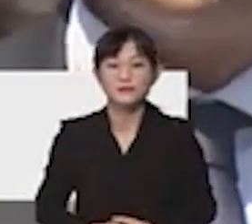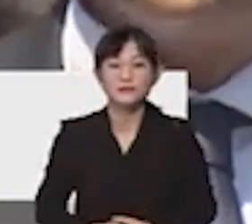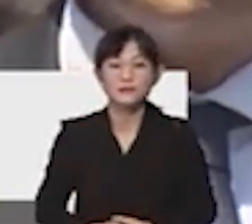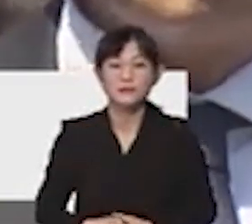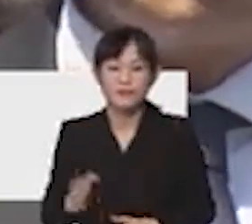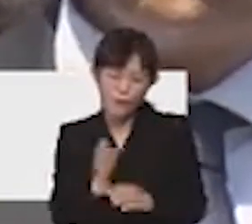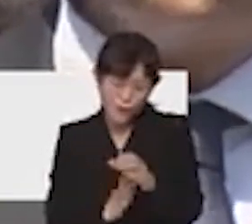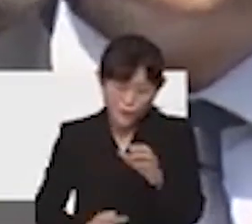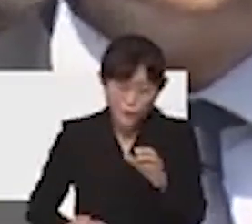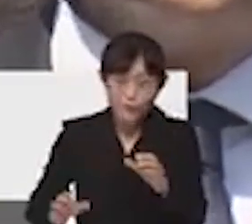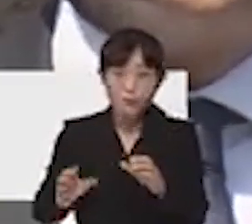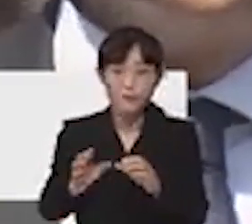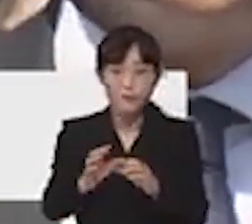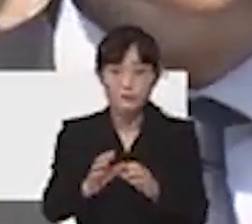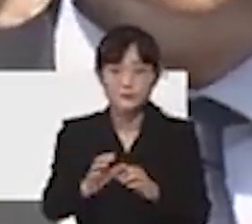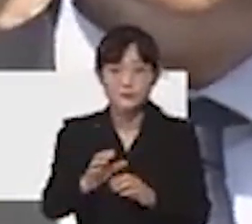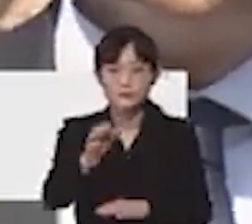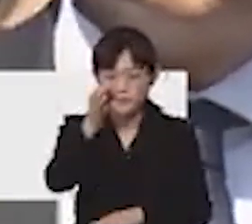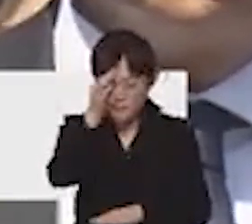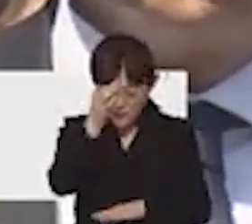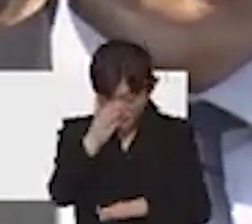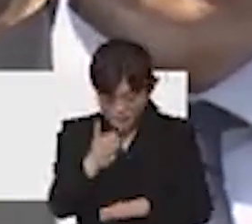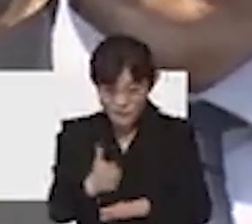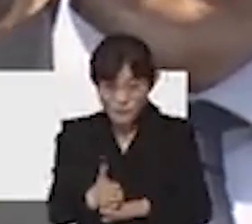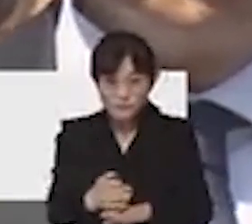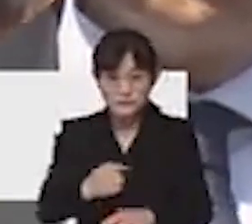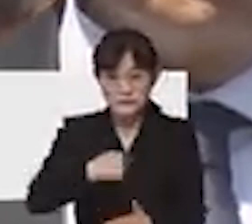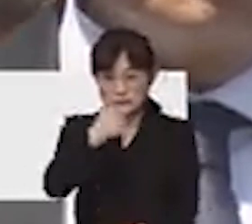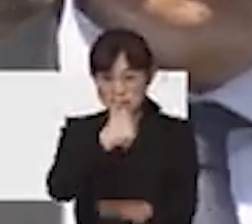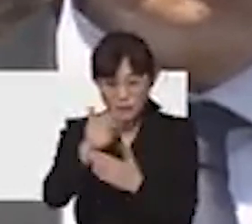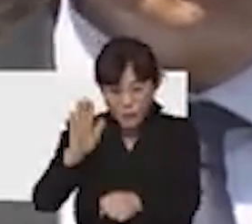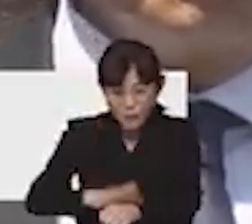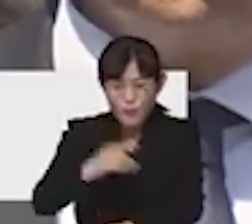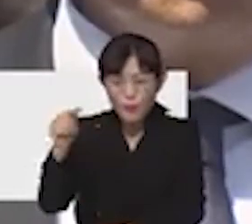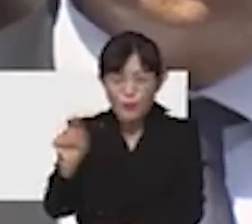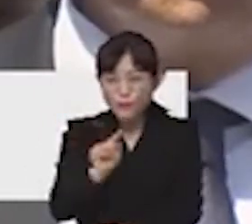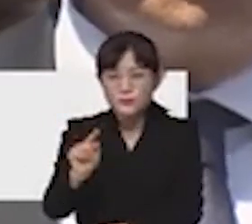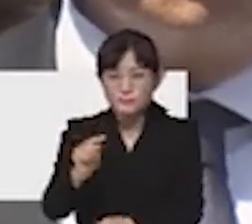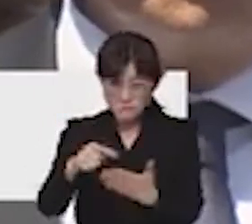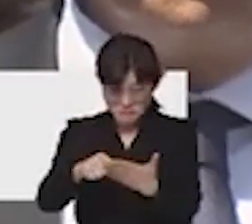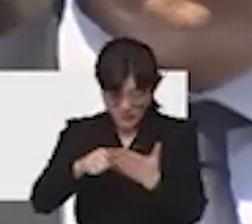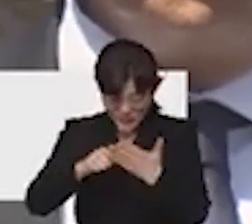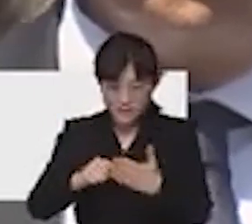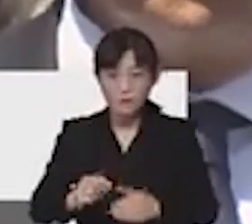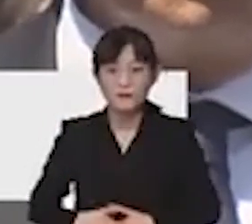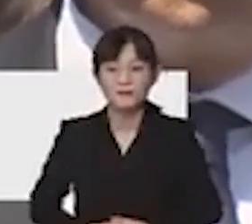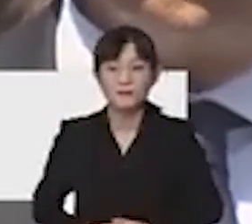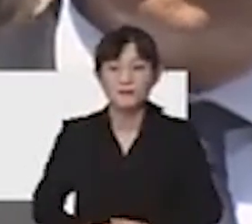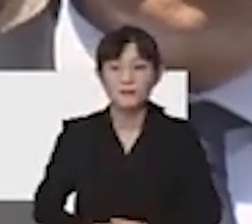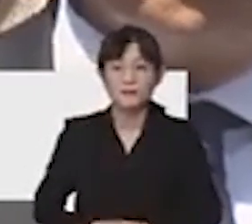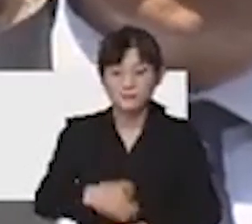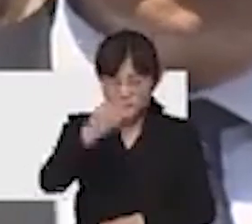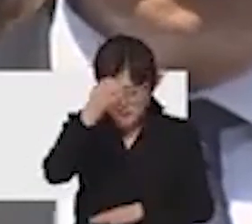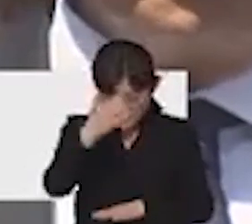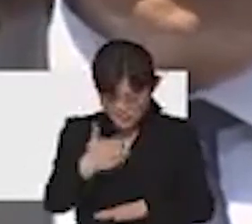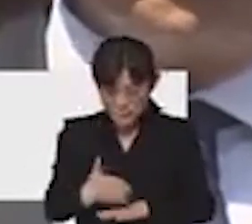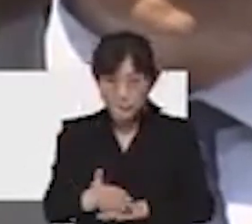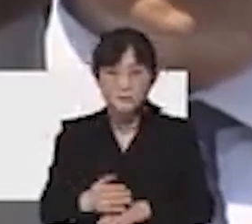더 제가 뚜렷이 보이고 정말 죄송한